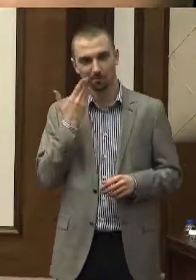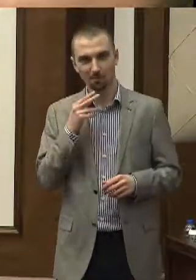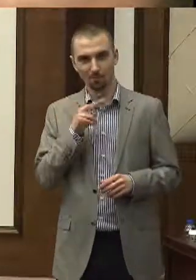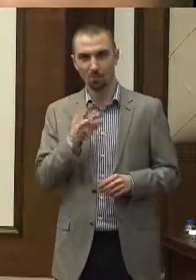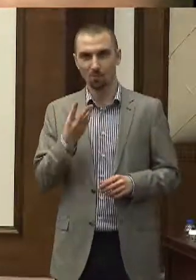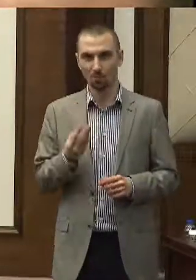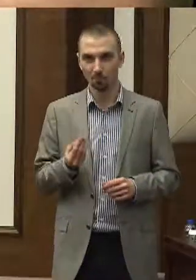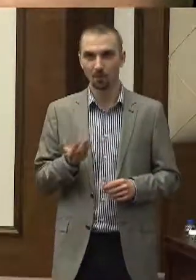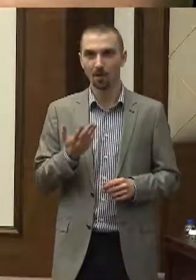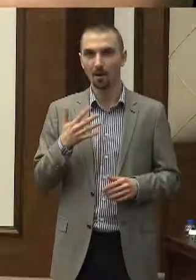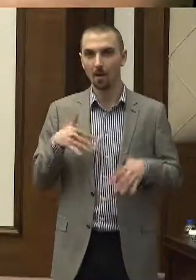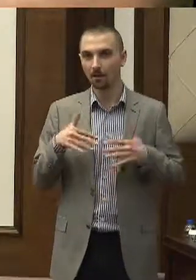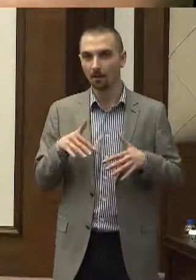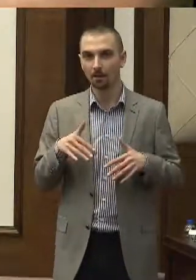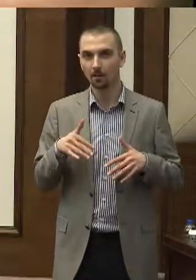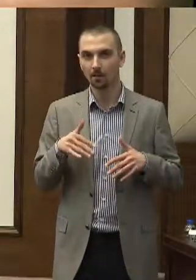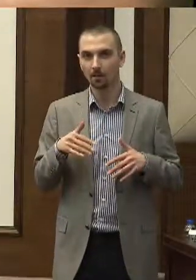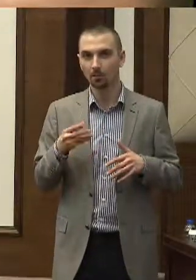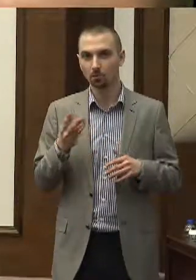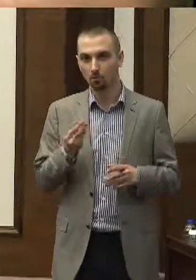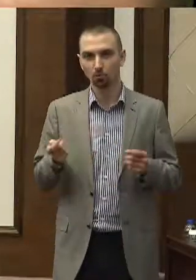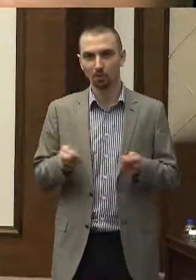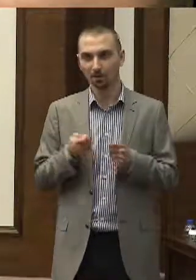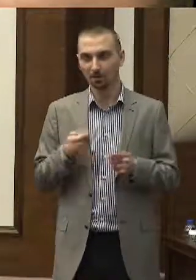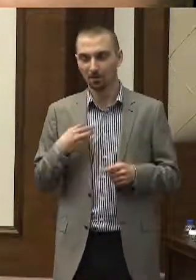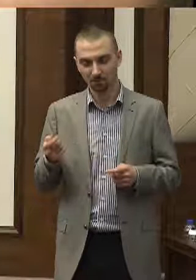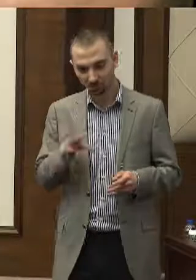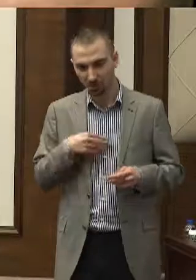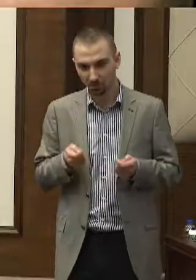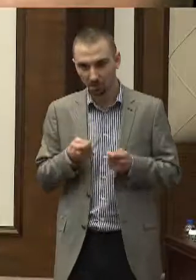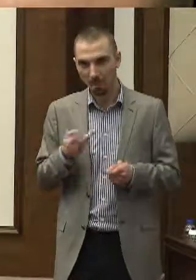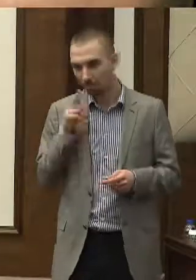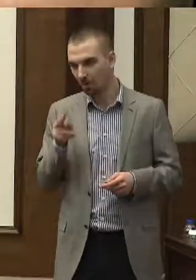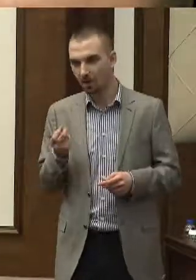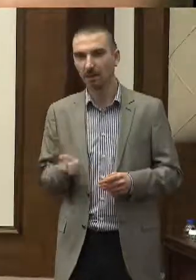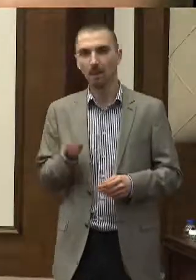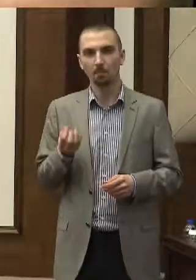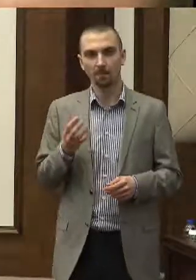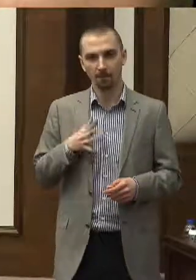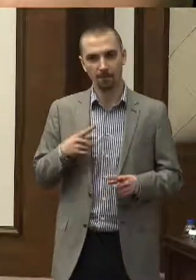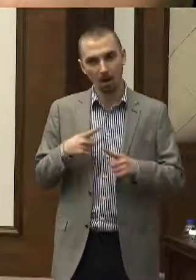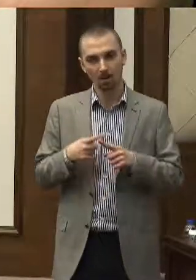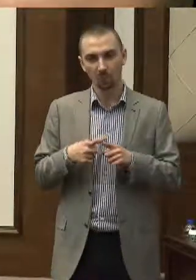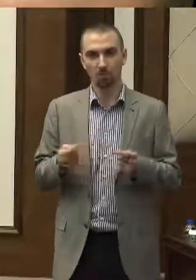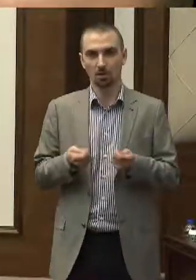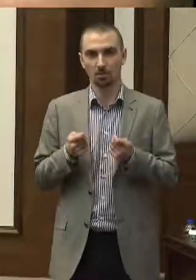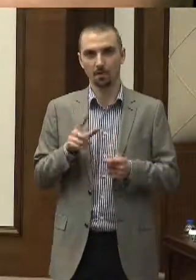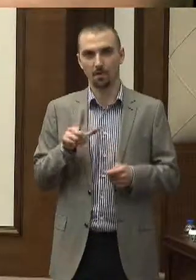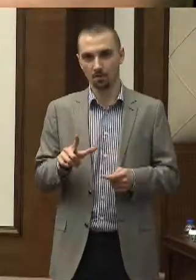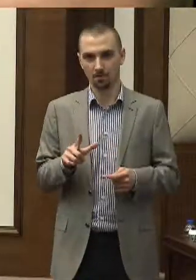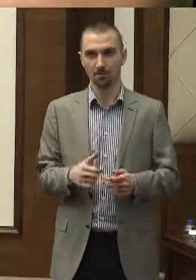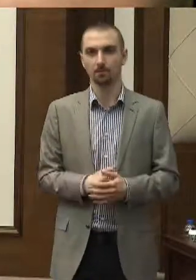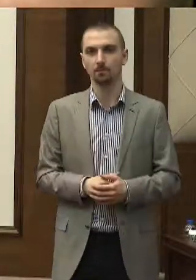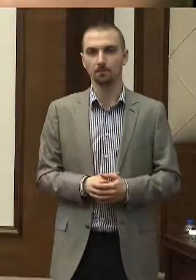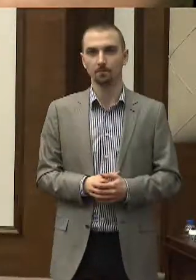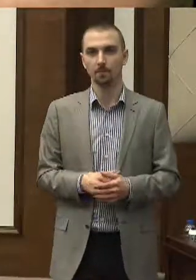için ne kadar çaba sarf etsek az. Bugün anlam ve önemi ile ilgili çalışma yapan dernek